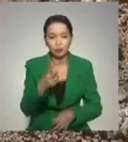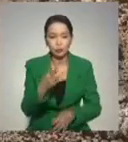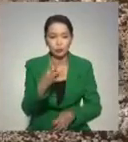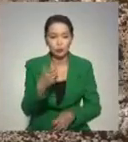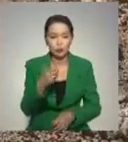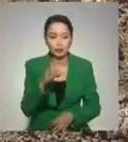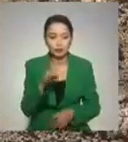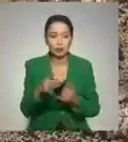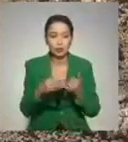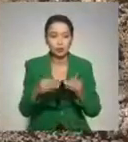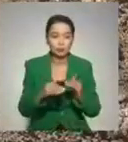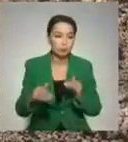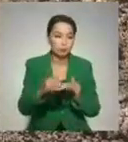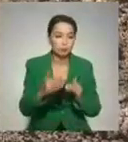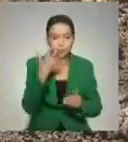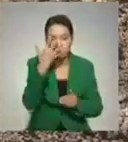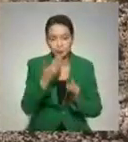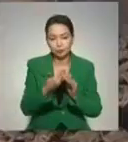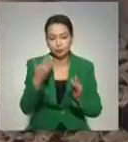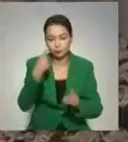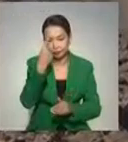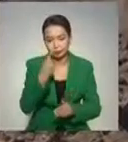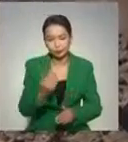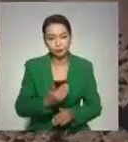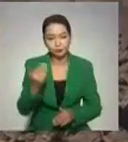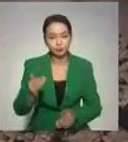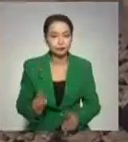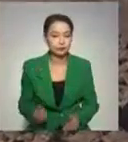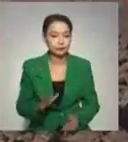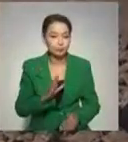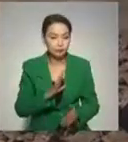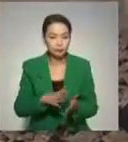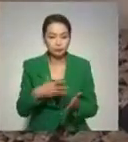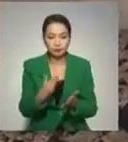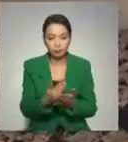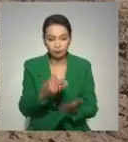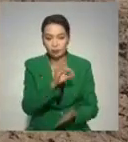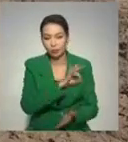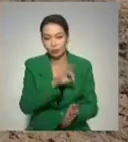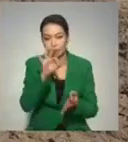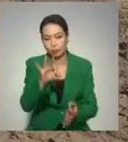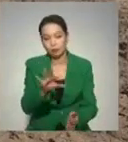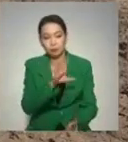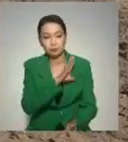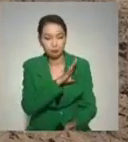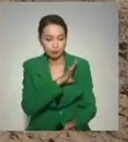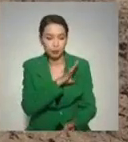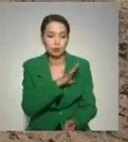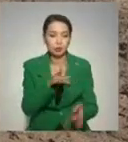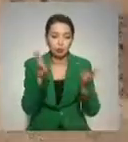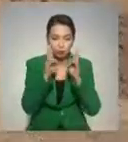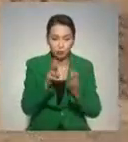астам жайылым жер осыдан 5 жыл бұрын жеке меншікке берілген, бірақ содан бері пайдаланылмай бос жатқан. Тексеру